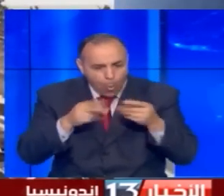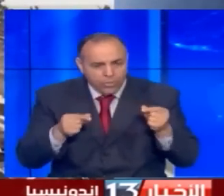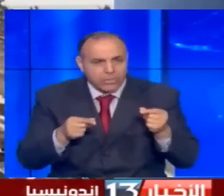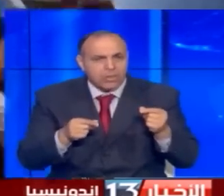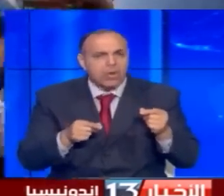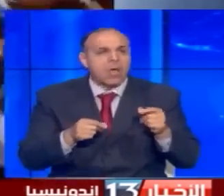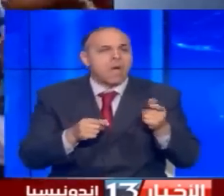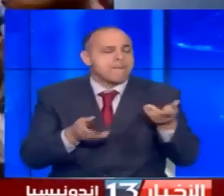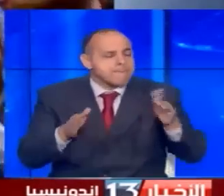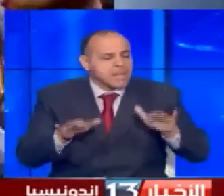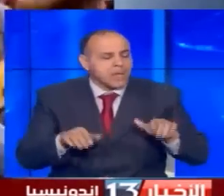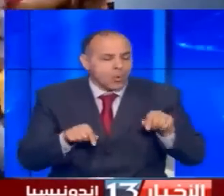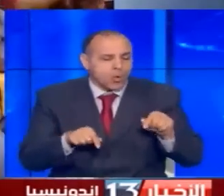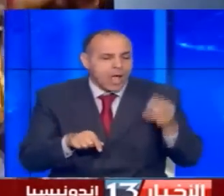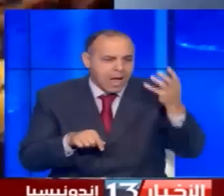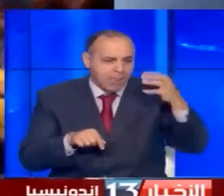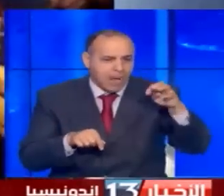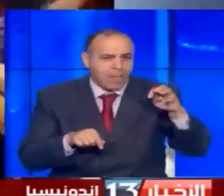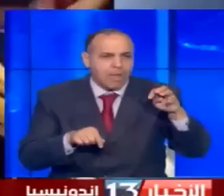ارتفعت حاصلة القتلى إلى